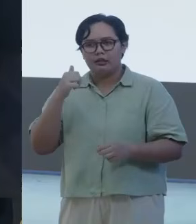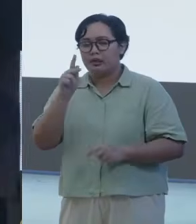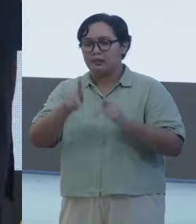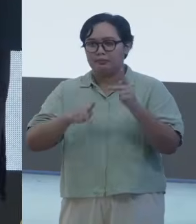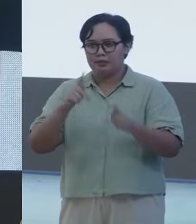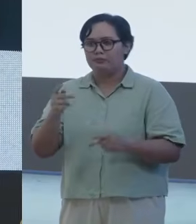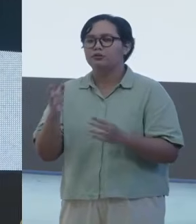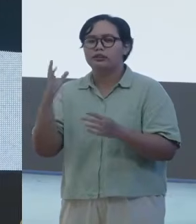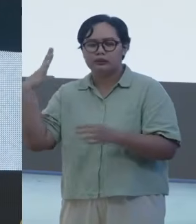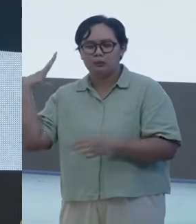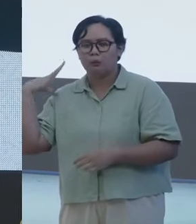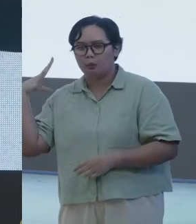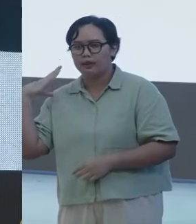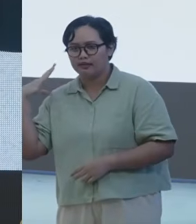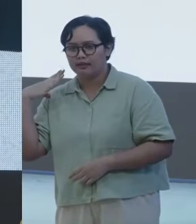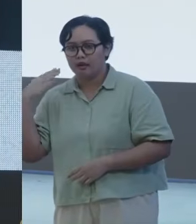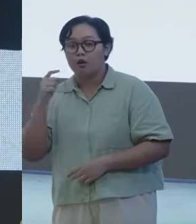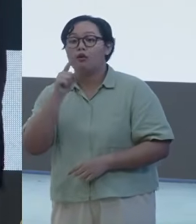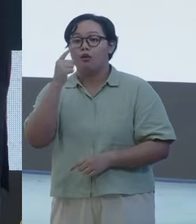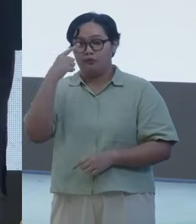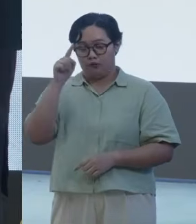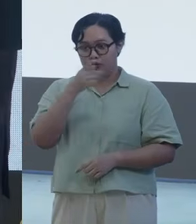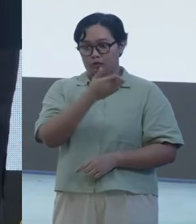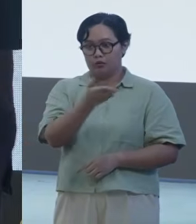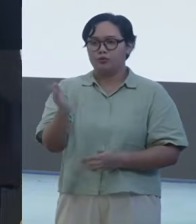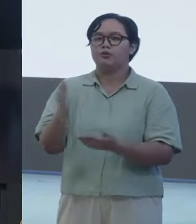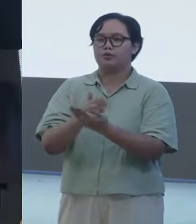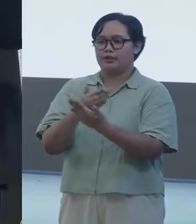ebanghelyo magmula sa inyong mga bibig.